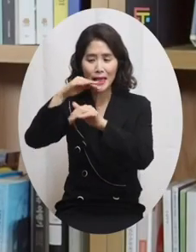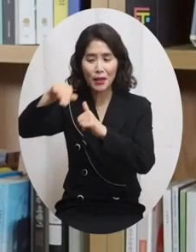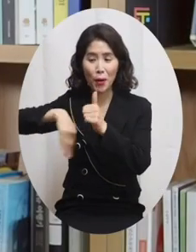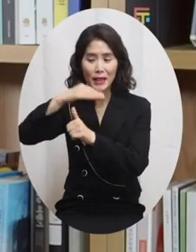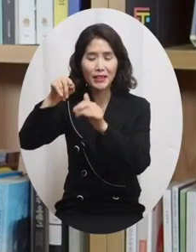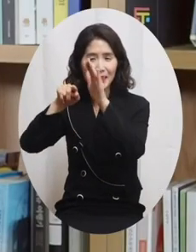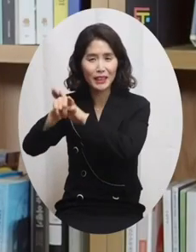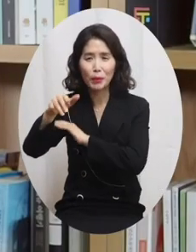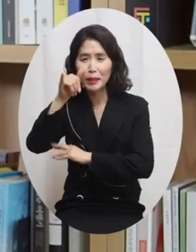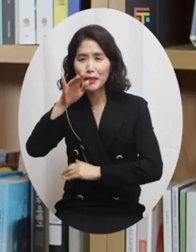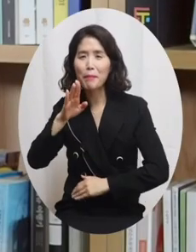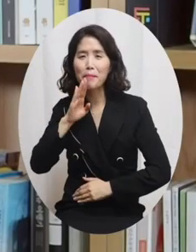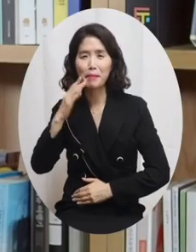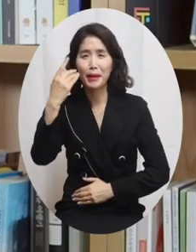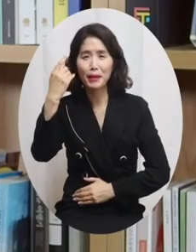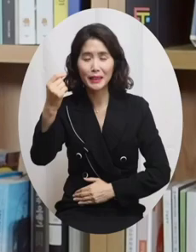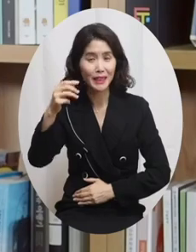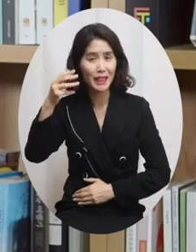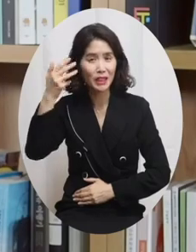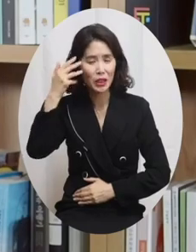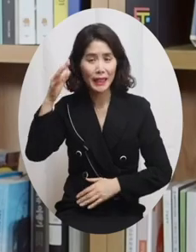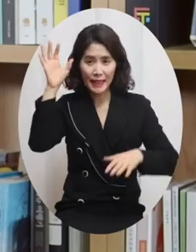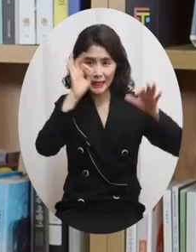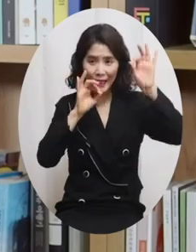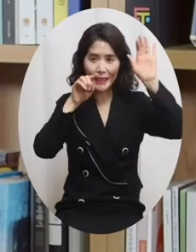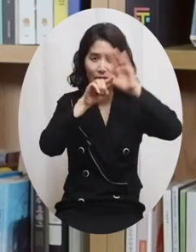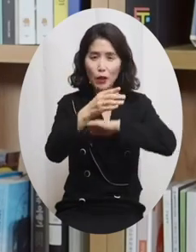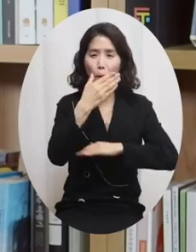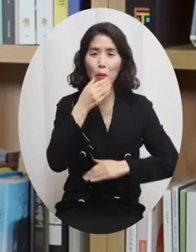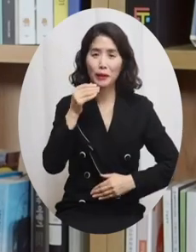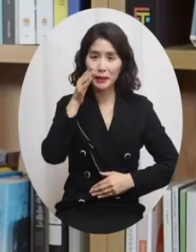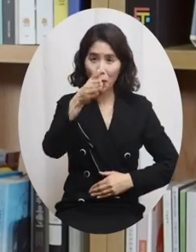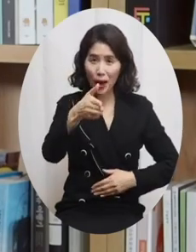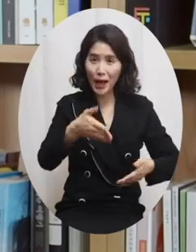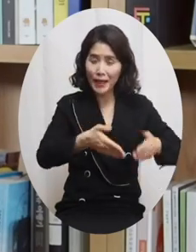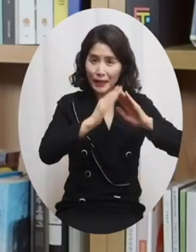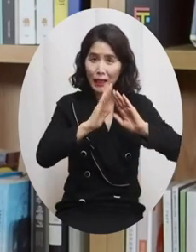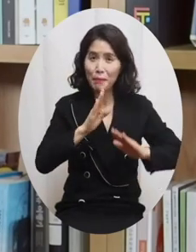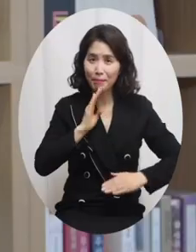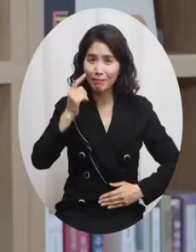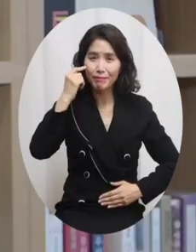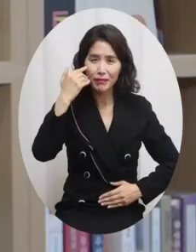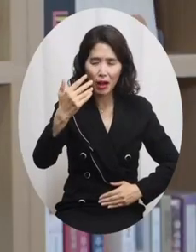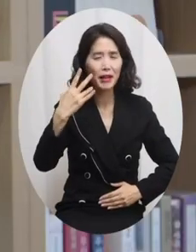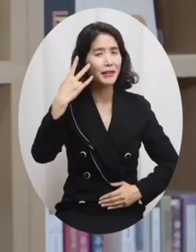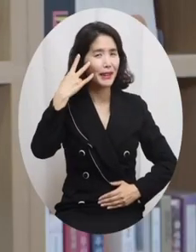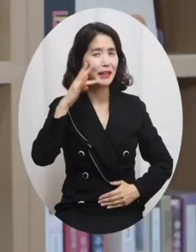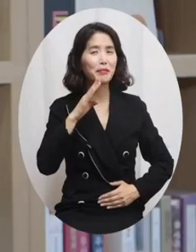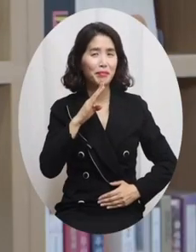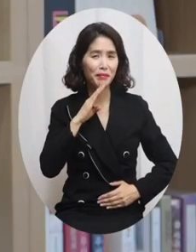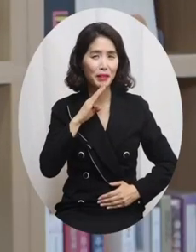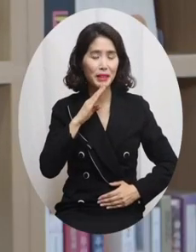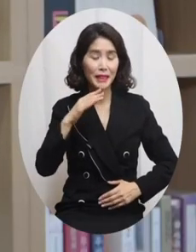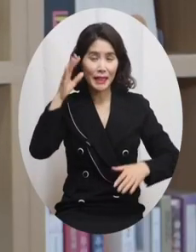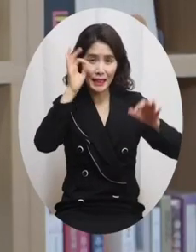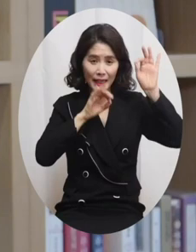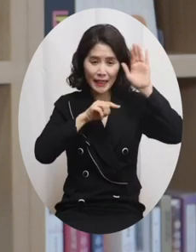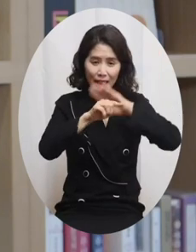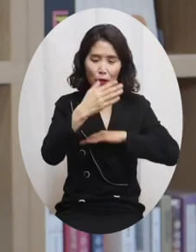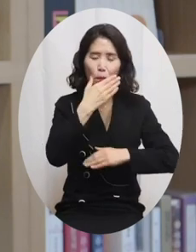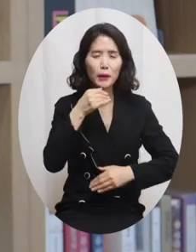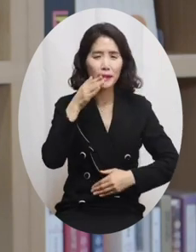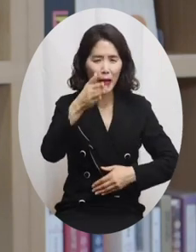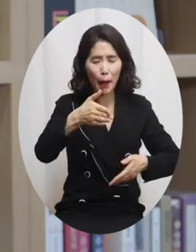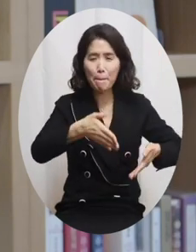철학으로 연초에 제가 알기로는 찾아가는 복지과를 또 신설하셨던 걸로 알고 있습니다. 네, 찾아가는 복지과를 신설해서